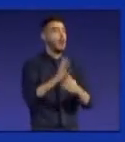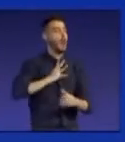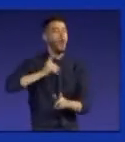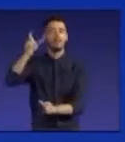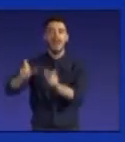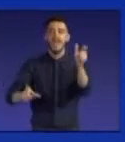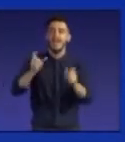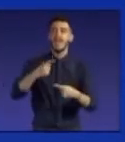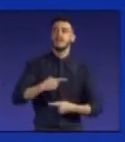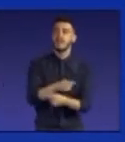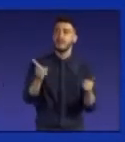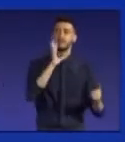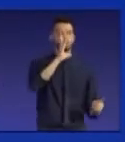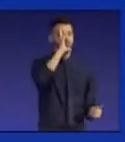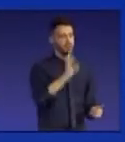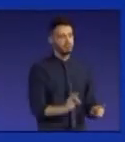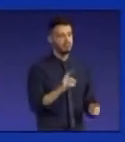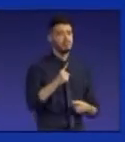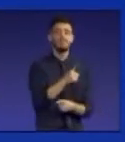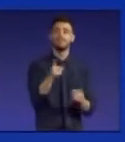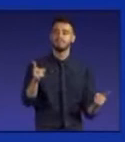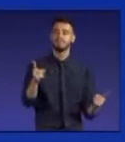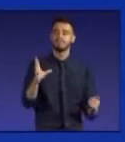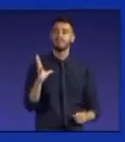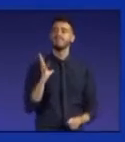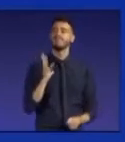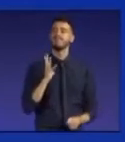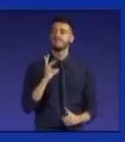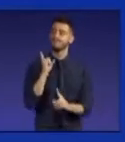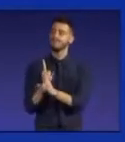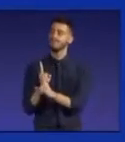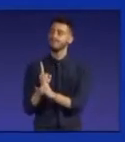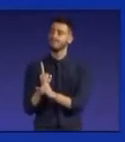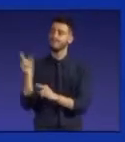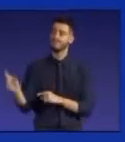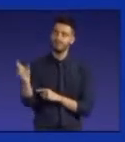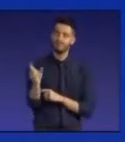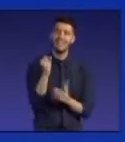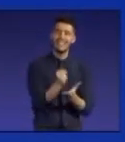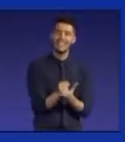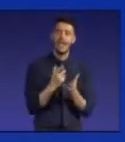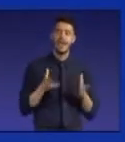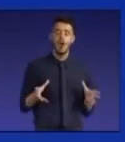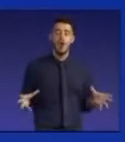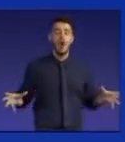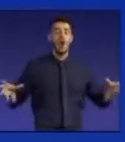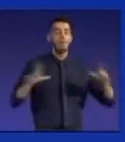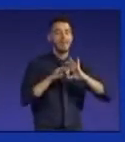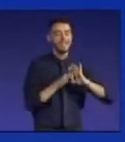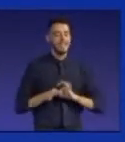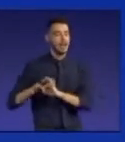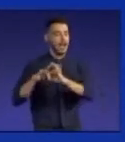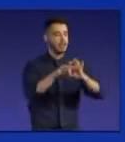ξεχωριστά συμβολίζουν ατομικά, αλλά και συλλογικά, όχι μόνο την